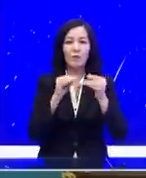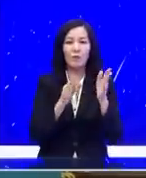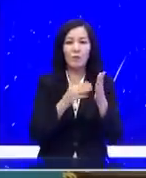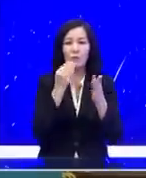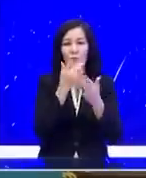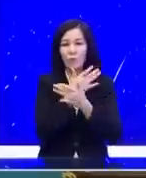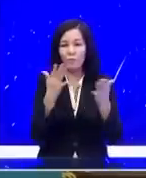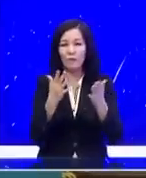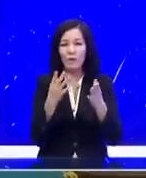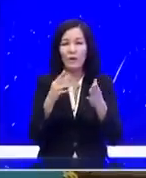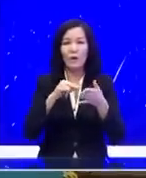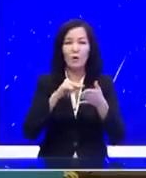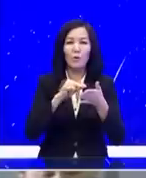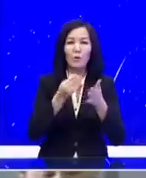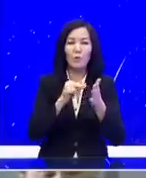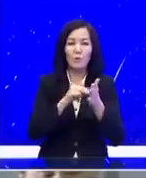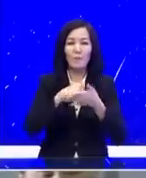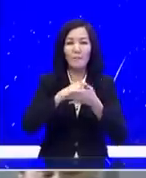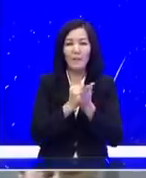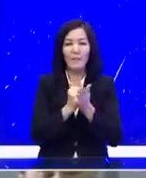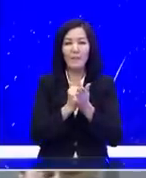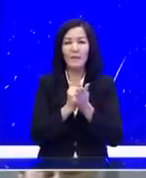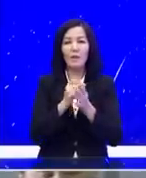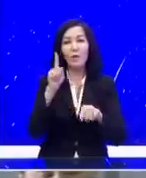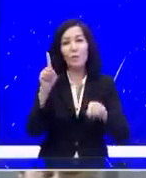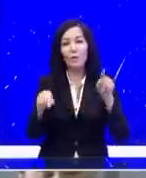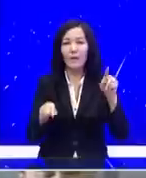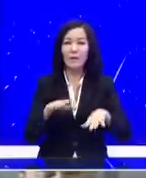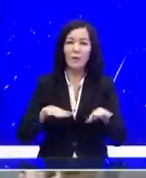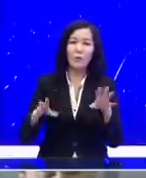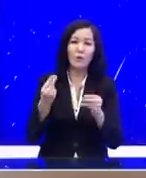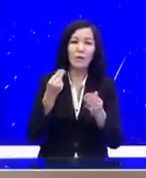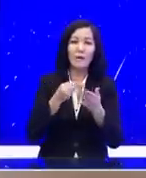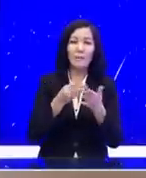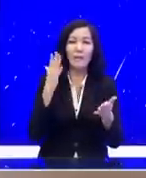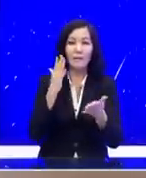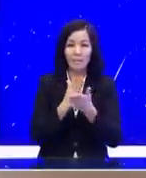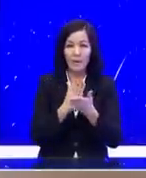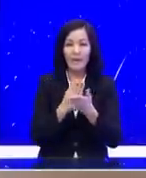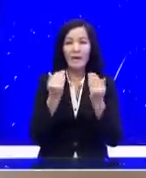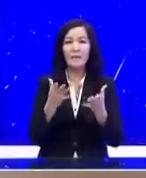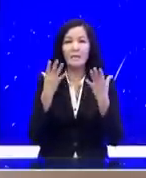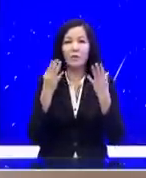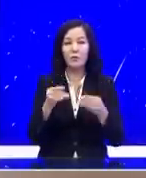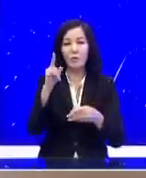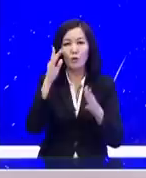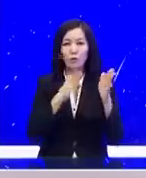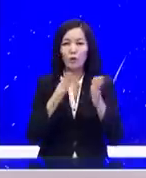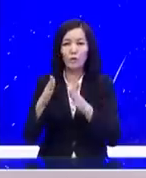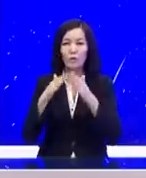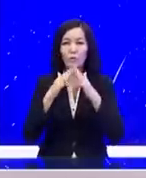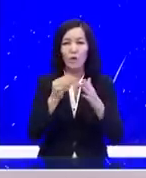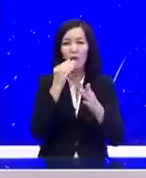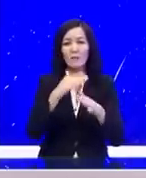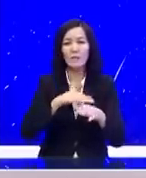өнімнің шекті құны бекітілген. Алайда оған қарамастан бірқатар өңірде бағаның өскені байқалады. Қазіргі таңда елдегі тұрақтандыру қорларында